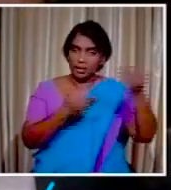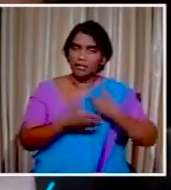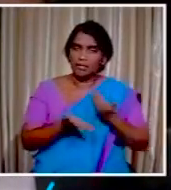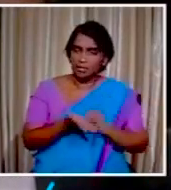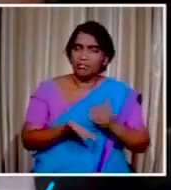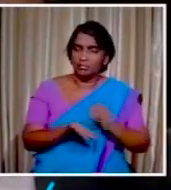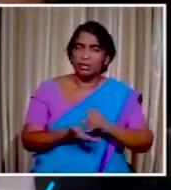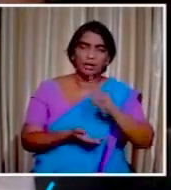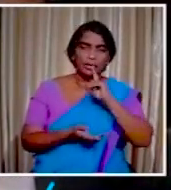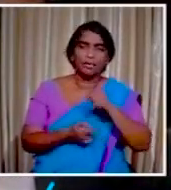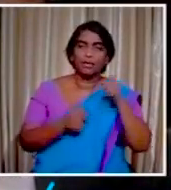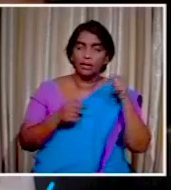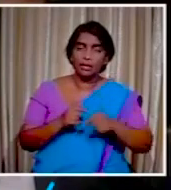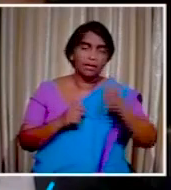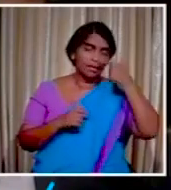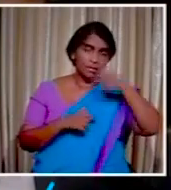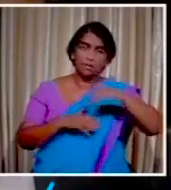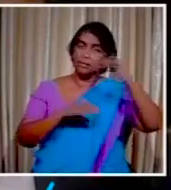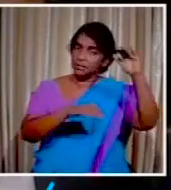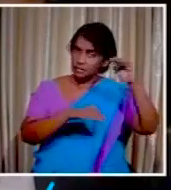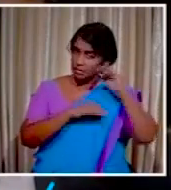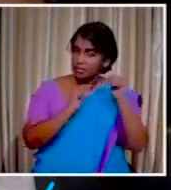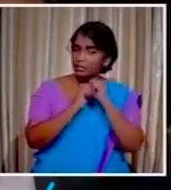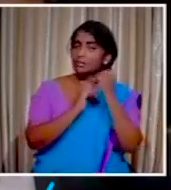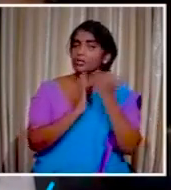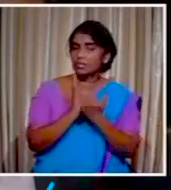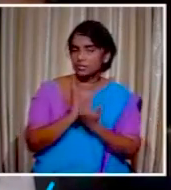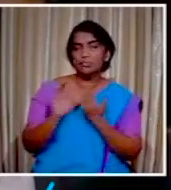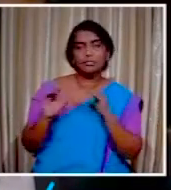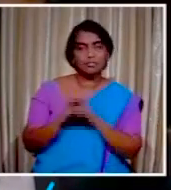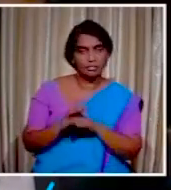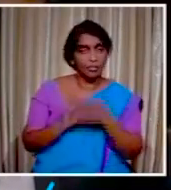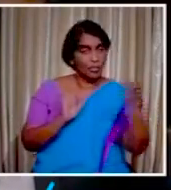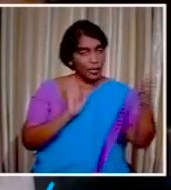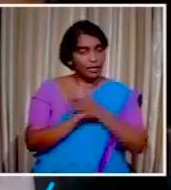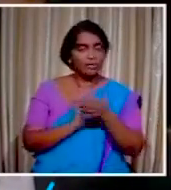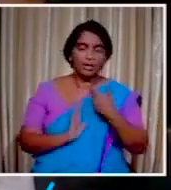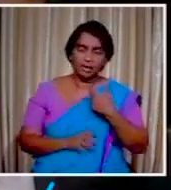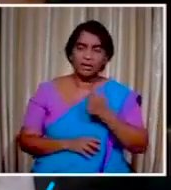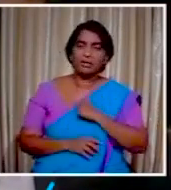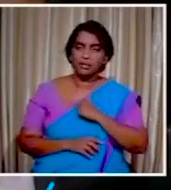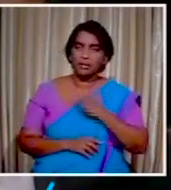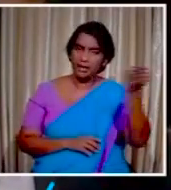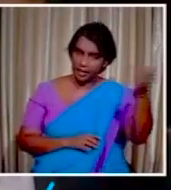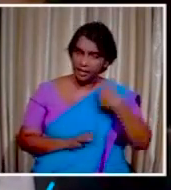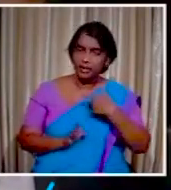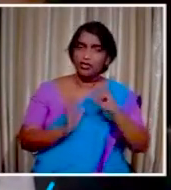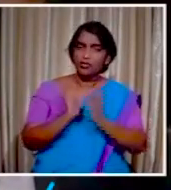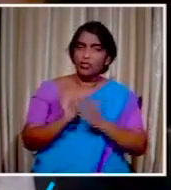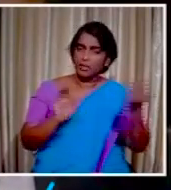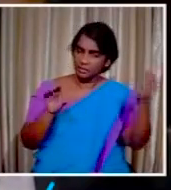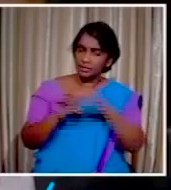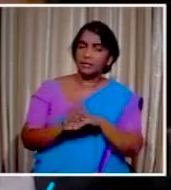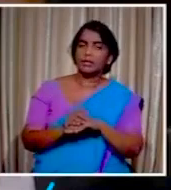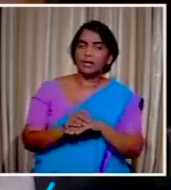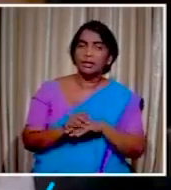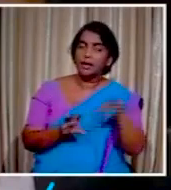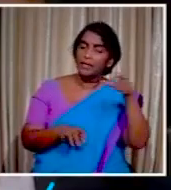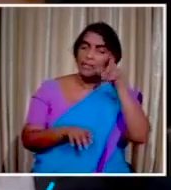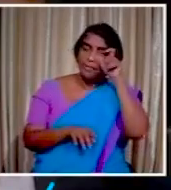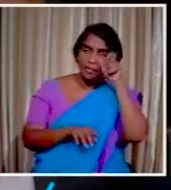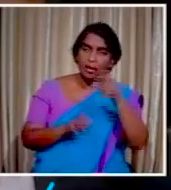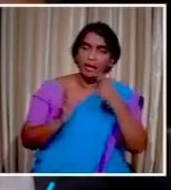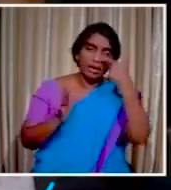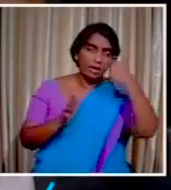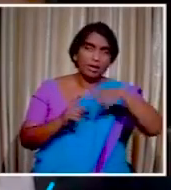අවස්ථාවල මේ ඉන්ධන ආනයනය කරන වැඩපිළිවෙළටත් දායක වෙනවා නම් මම කැමති. ඔබතුමා ලෙන්න අපේ කමිටුවට ඇවිල්ලා බලන්න කොහොමද